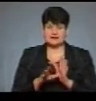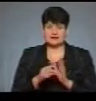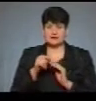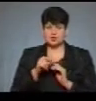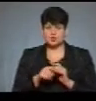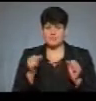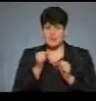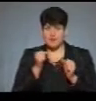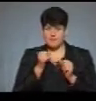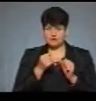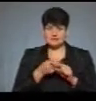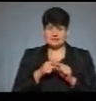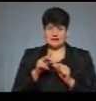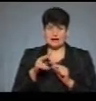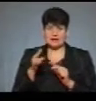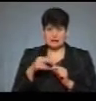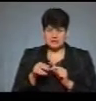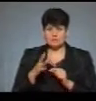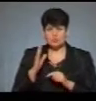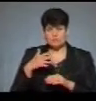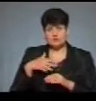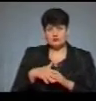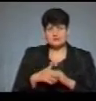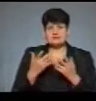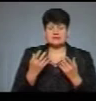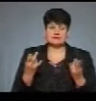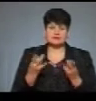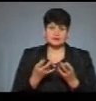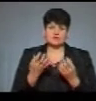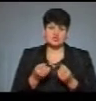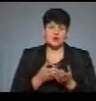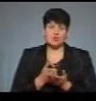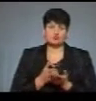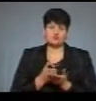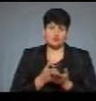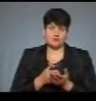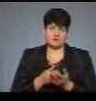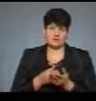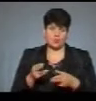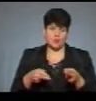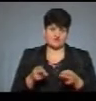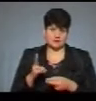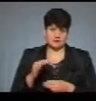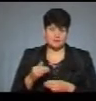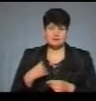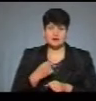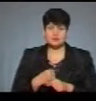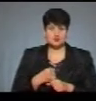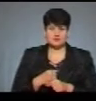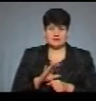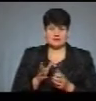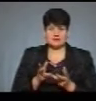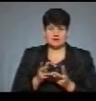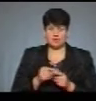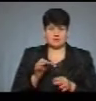щоб наморозити цей весь лід. І, в принципі, будемо розуміти, скільки буде вартувати обслуговування ковзанки. Оскільки ми все-таки працюємо не за